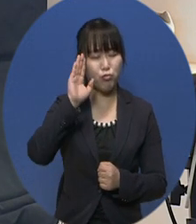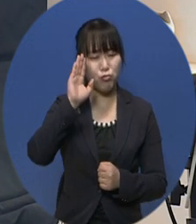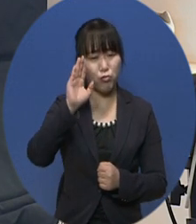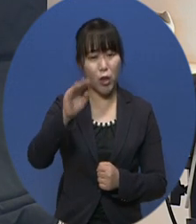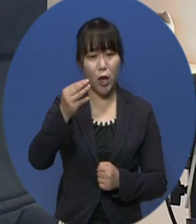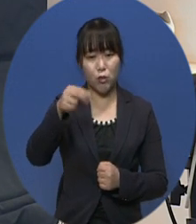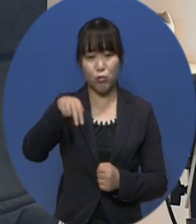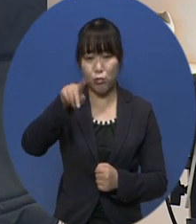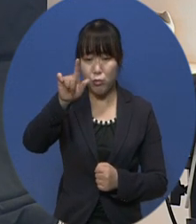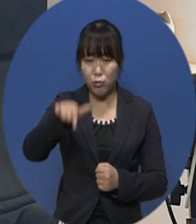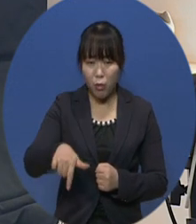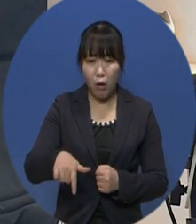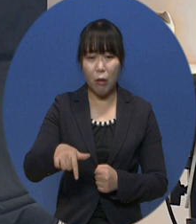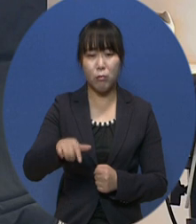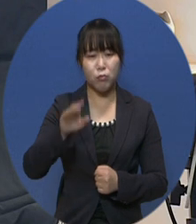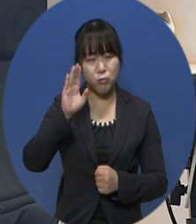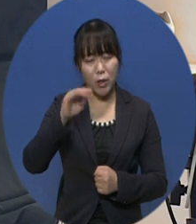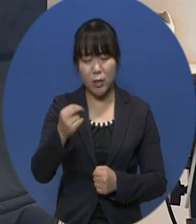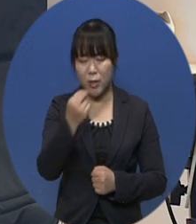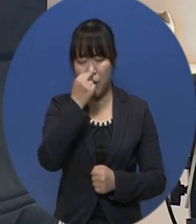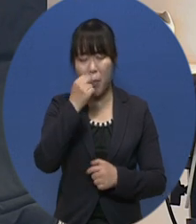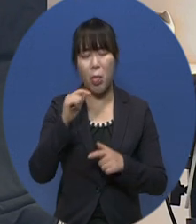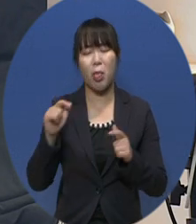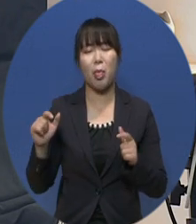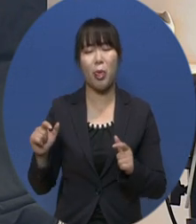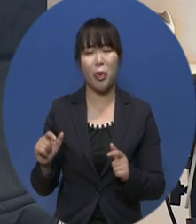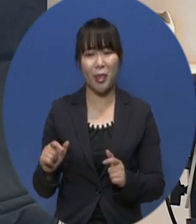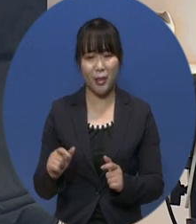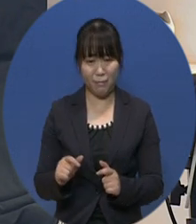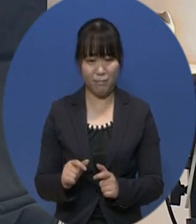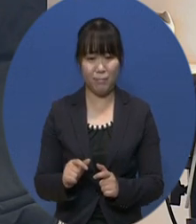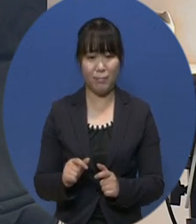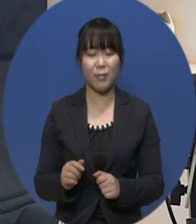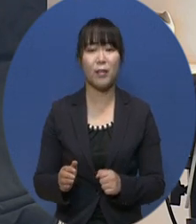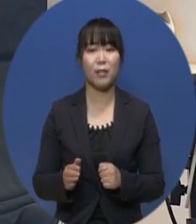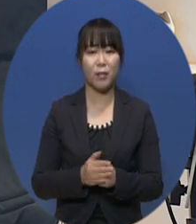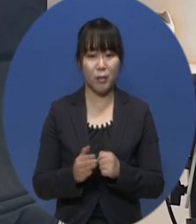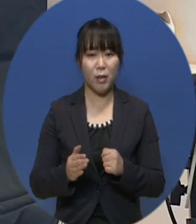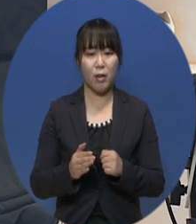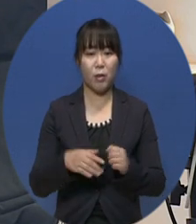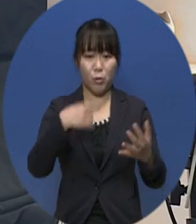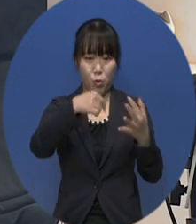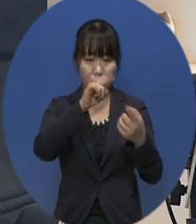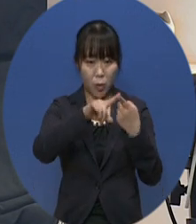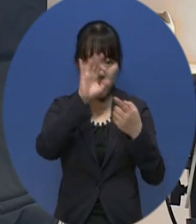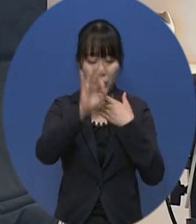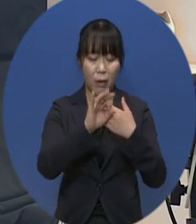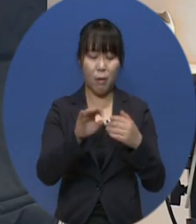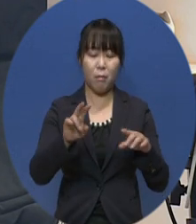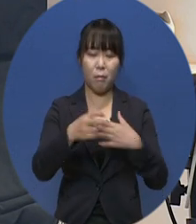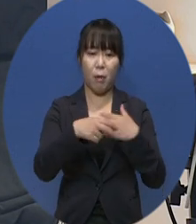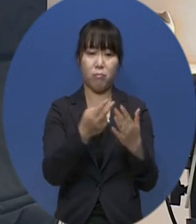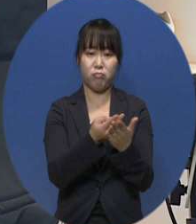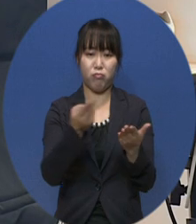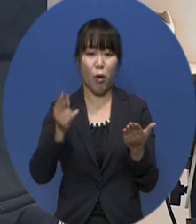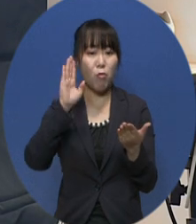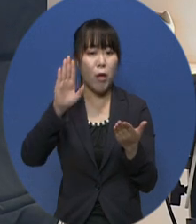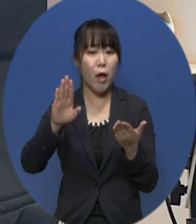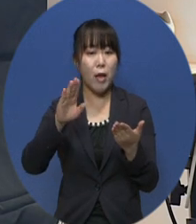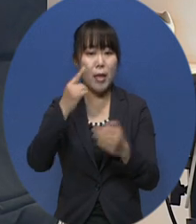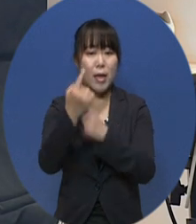투석을 해야 되고 그것 때문에 생명의 단축이 아주 심각합니다. 그래서 네. 교과서적으로는 태어나고 나서 1년에 한 번씩